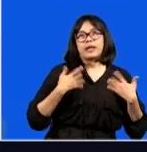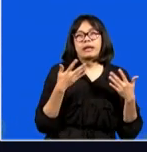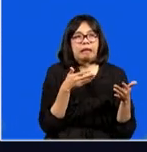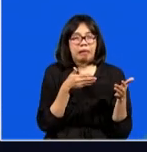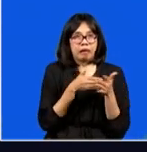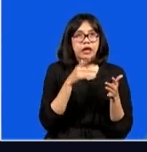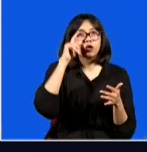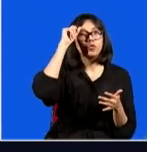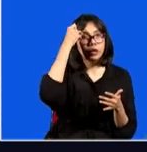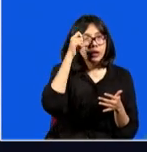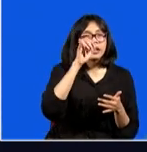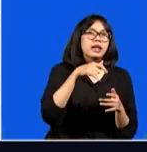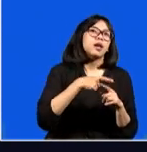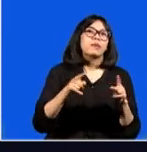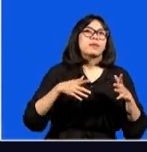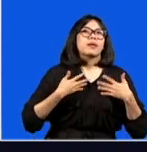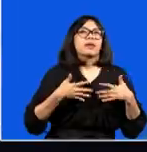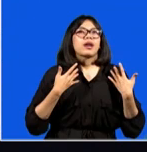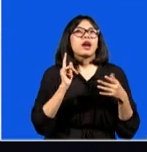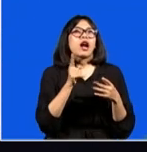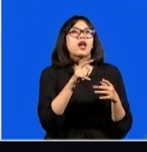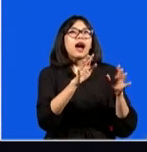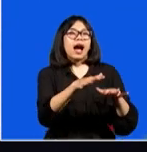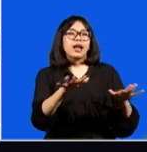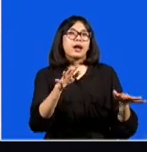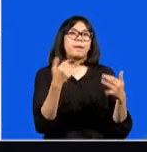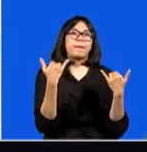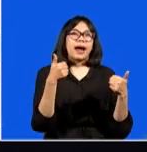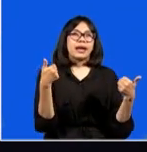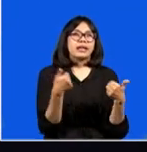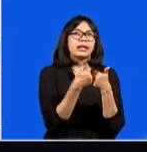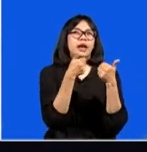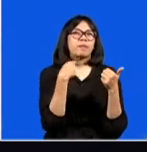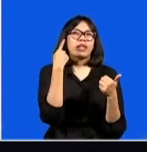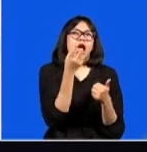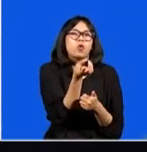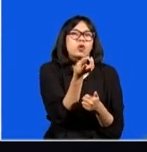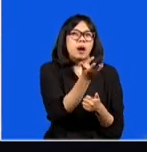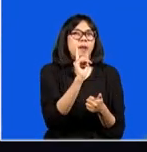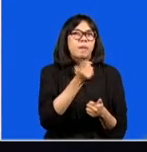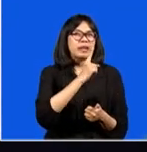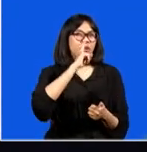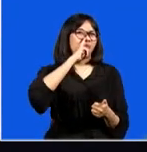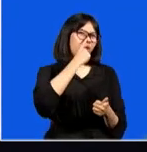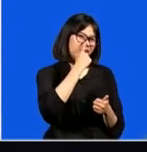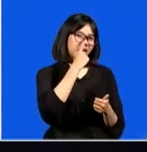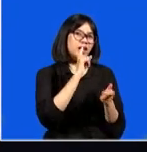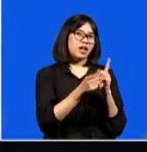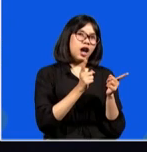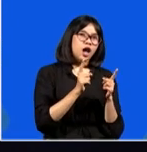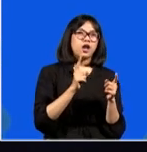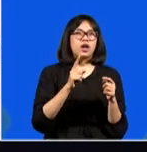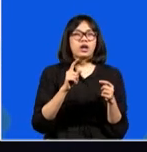untuk anak seru makanya anak-anak kalau main game kalau kegampangan mereka bosen bener nggak Tapi kalau kesusahan putus asa